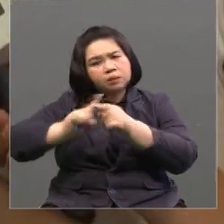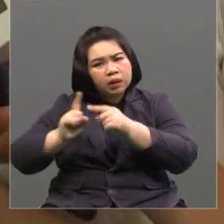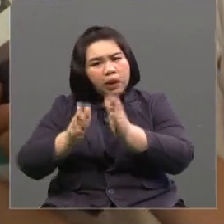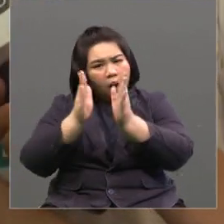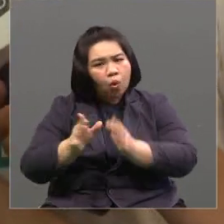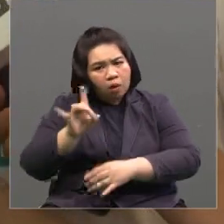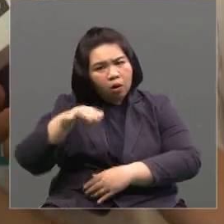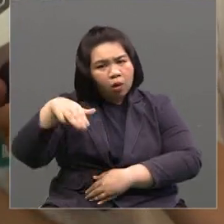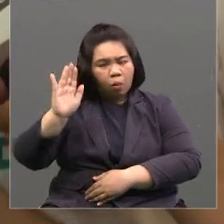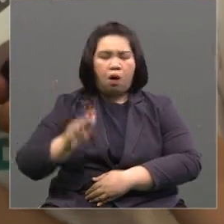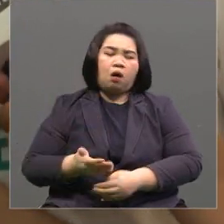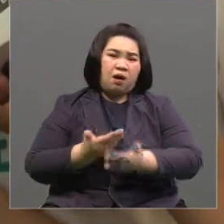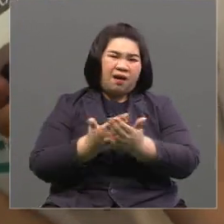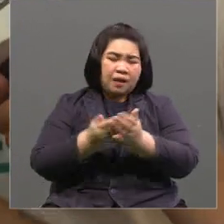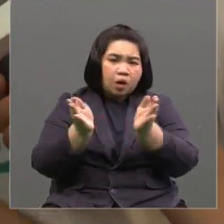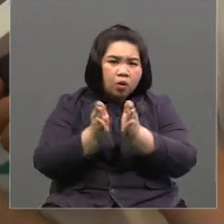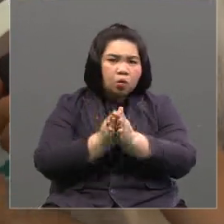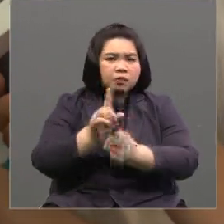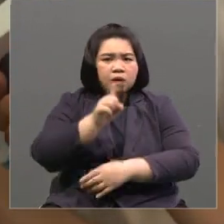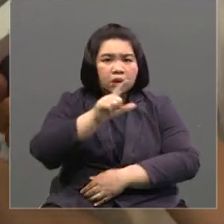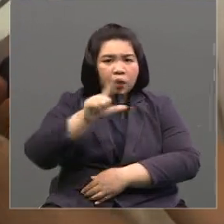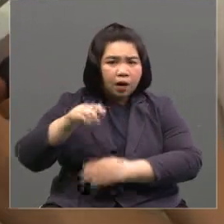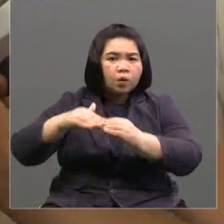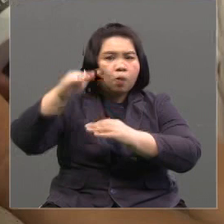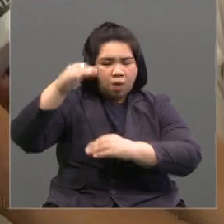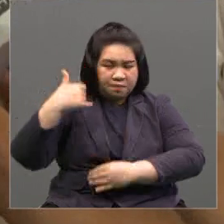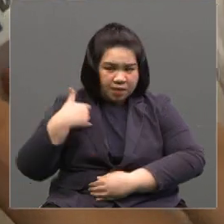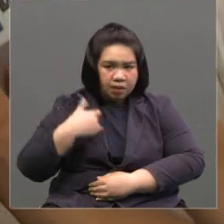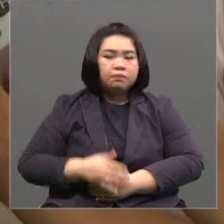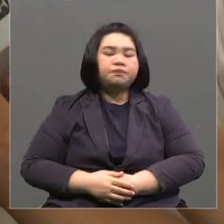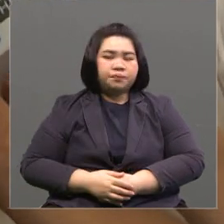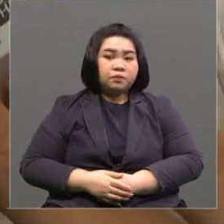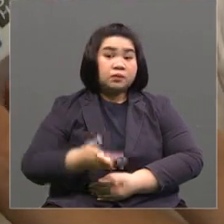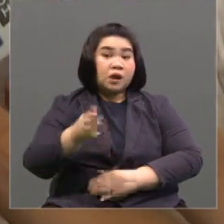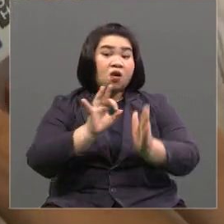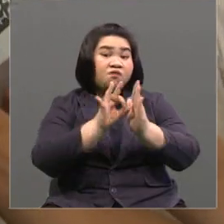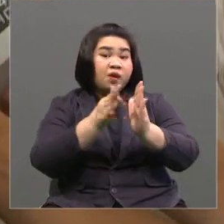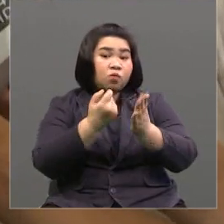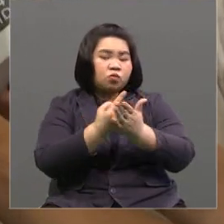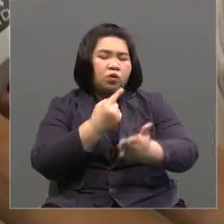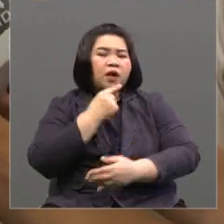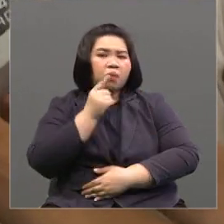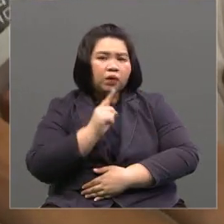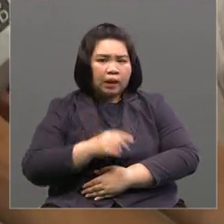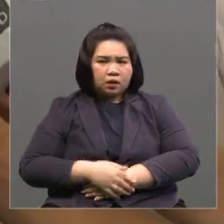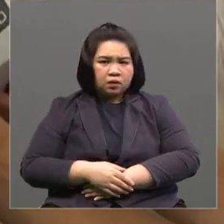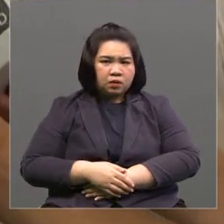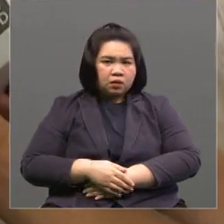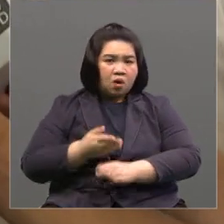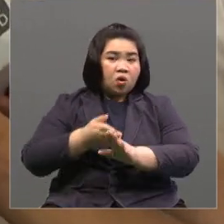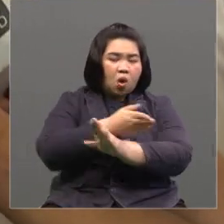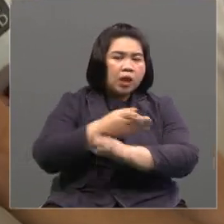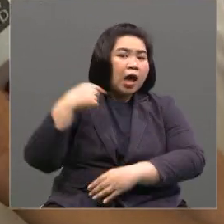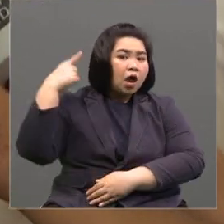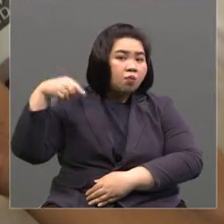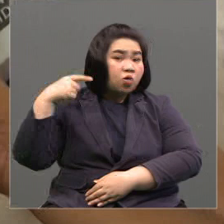ายเลยนะคะมูลค่าความเสียหายรวม100กว่าล้านบาทนายเอกภพบอกว่าก่อนที่จะเข้าร้องเรียนเนี่ยหมวยบุษราคำเขาติด